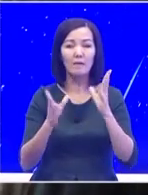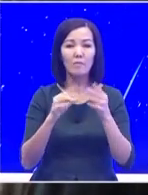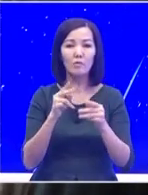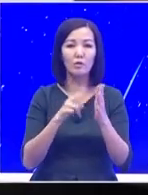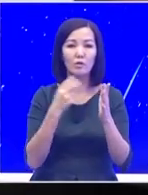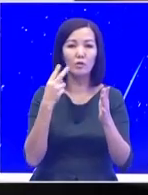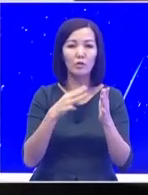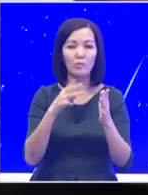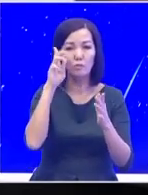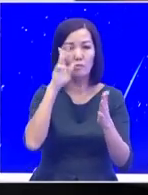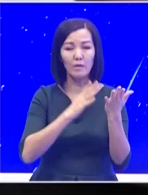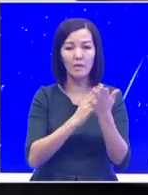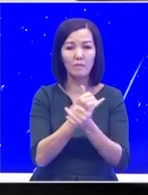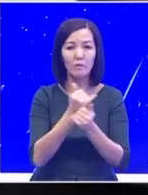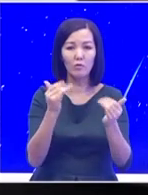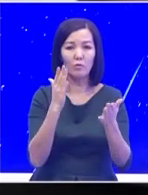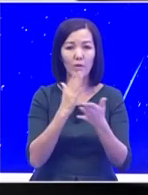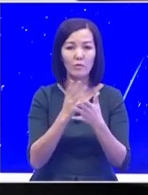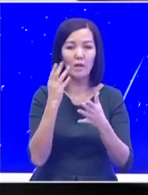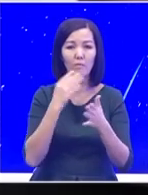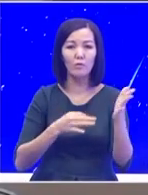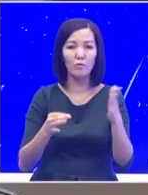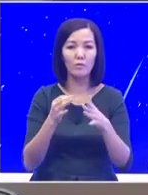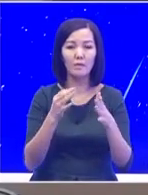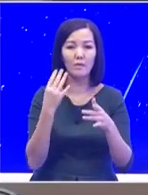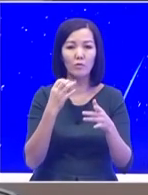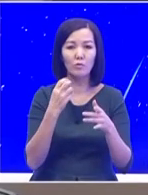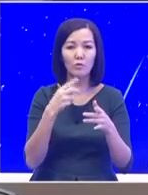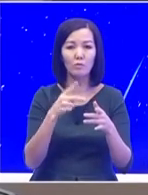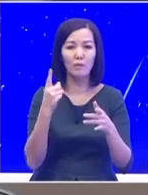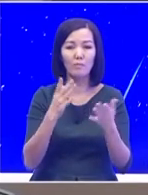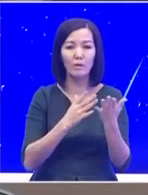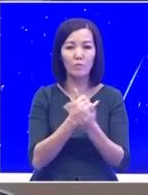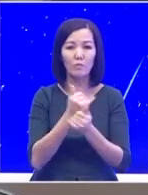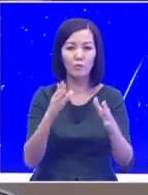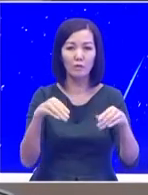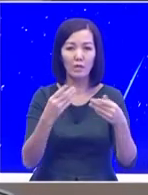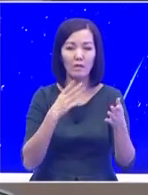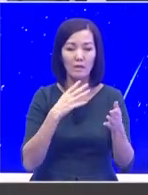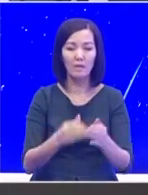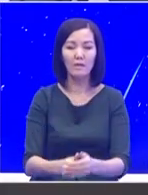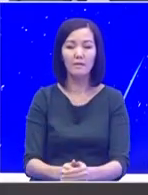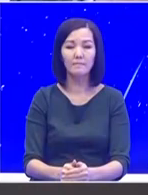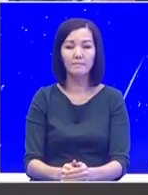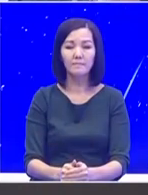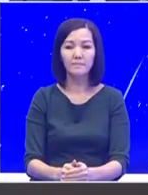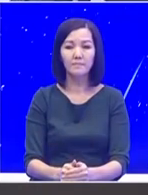елімізде 723 мемлекеттік қызмет түрі болса, Алматы облысында соның 421-і көрсетіледі.